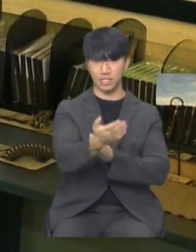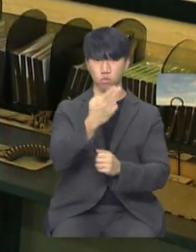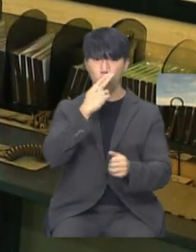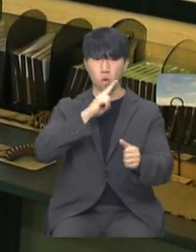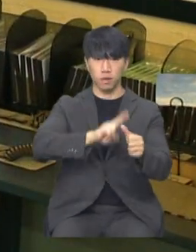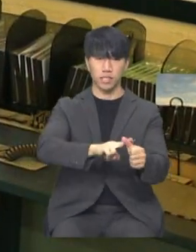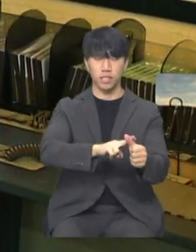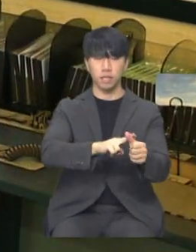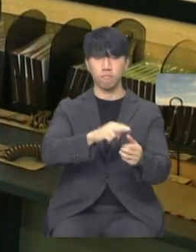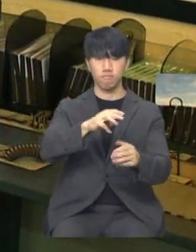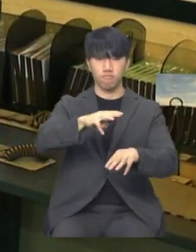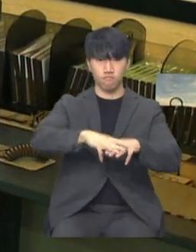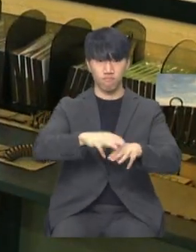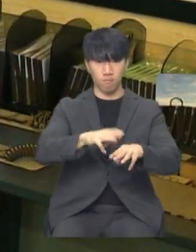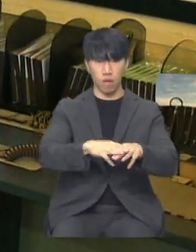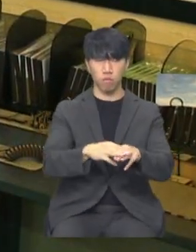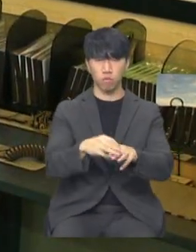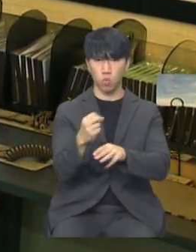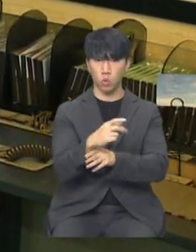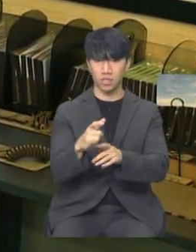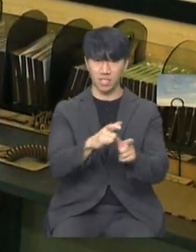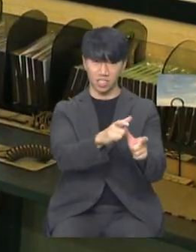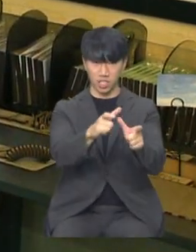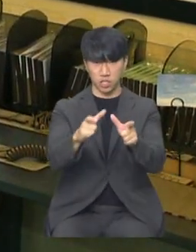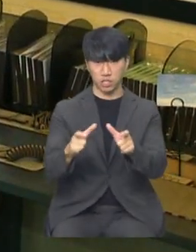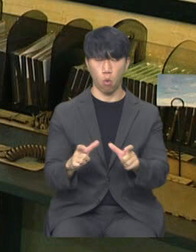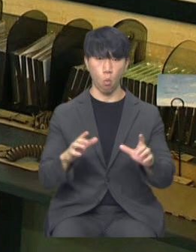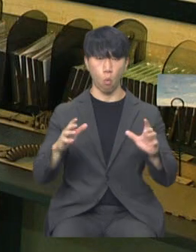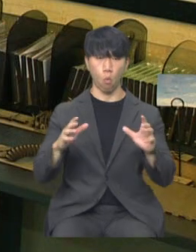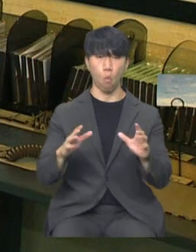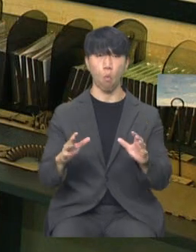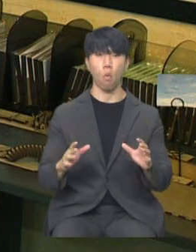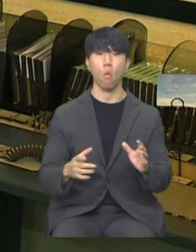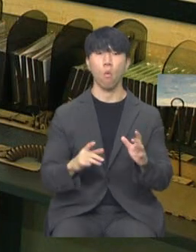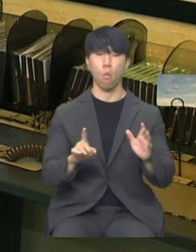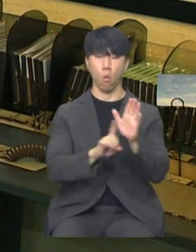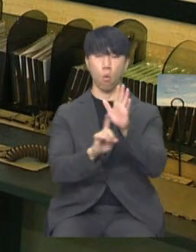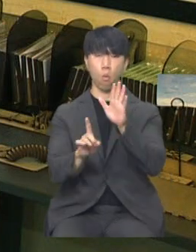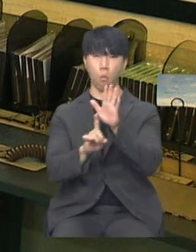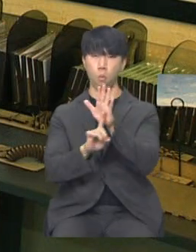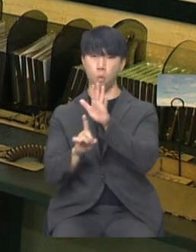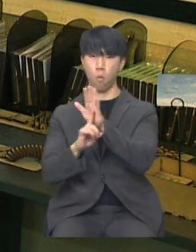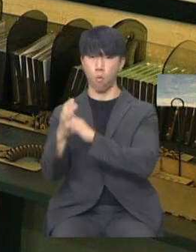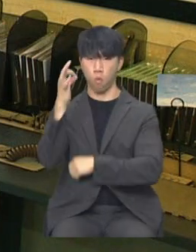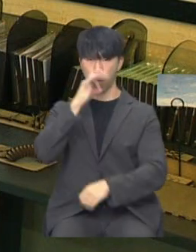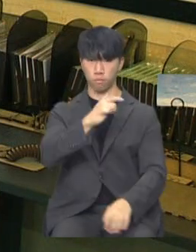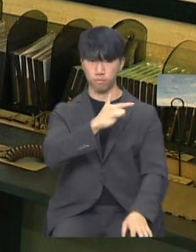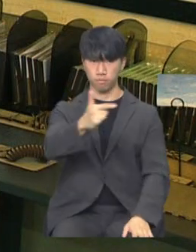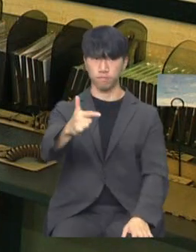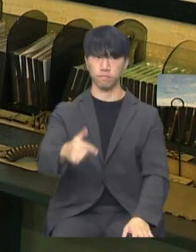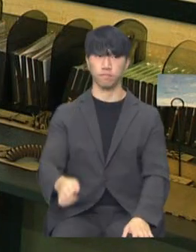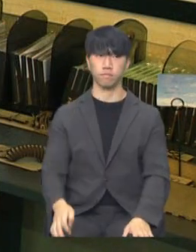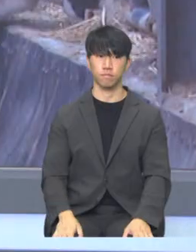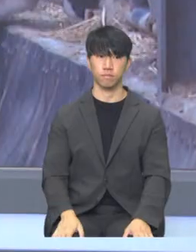농촌 활력은 물론 지역을 알리는 마중물이 되고 있습니다. BTV 뉴스 김효수입니다.